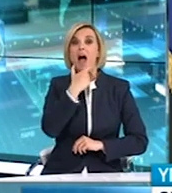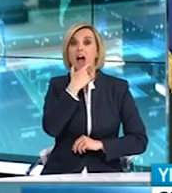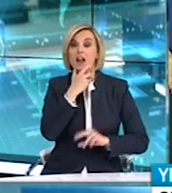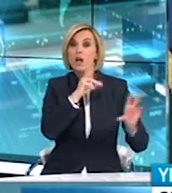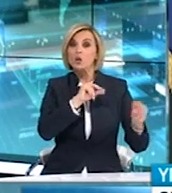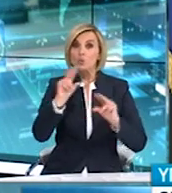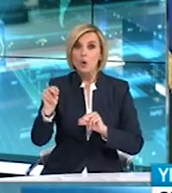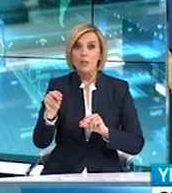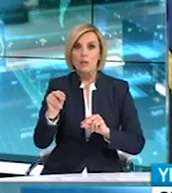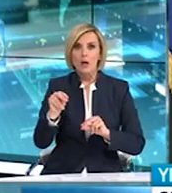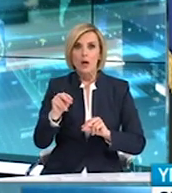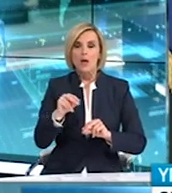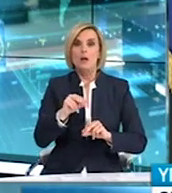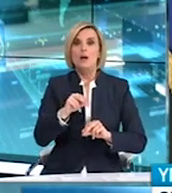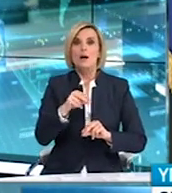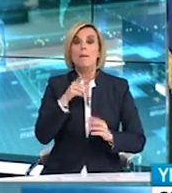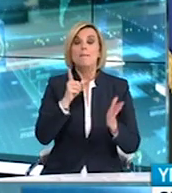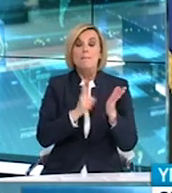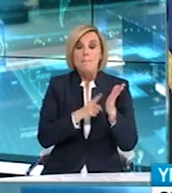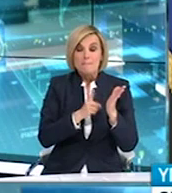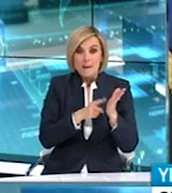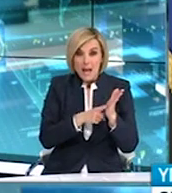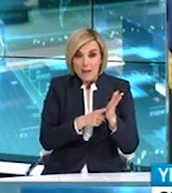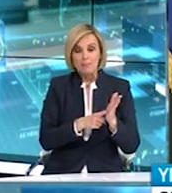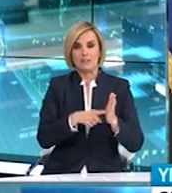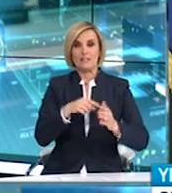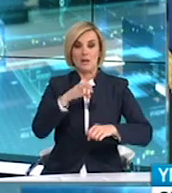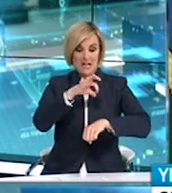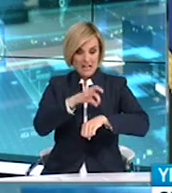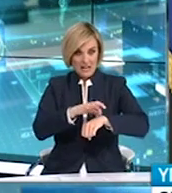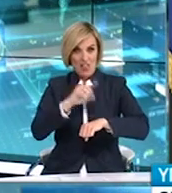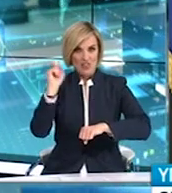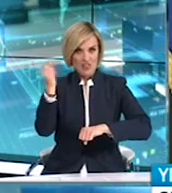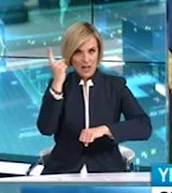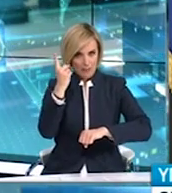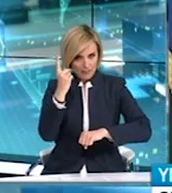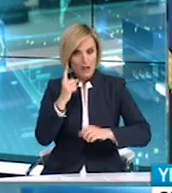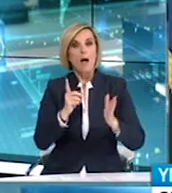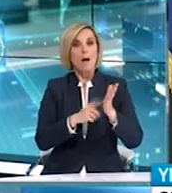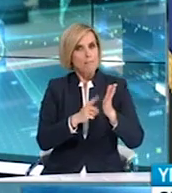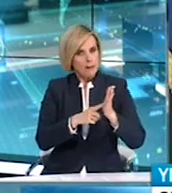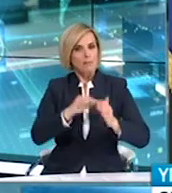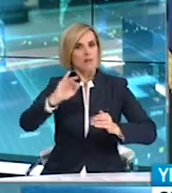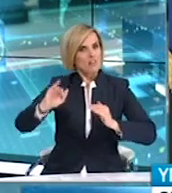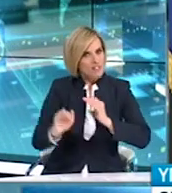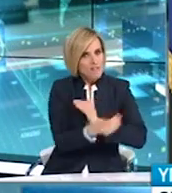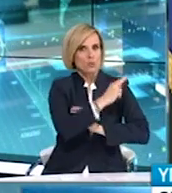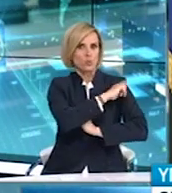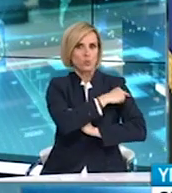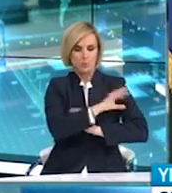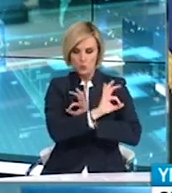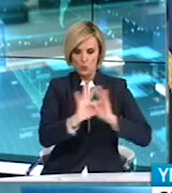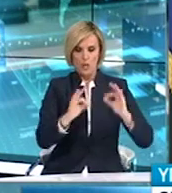48ωρο, υπερκερνά γρήγορα τις δυνατότητες του συστήματος υγείας. Να φεύγουν οι ασθενείς από το νοσοκομείο με απλά κλινικά κριτήρια και να φεύγουν ήδη και από τις